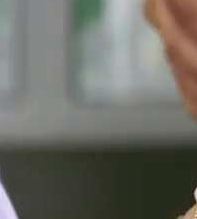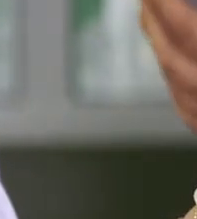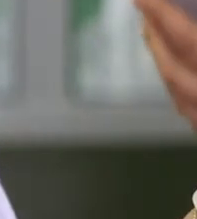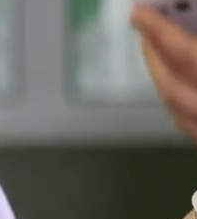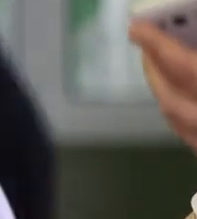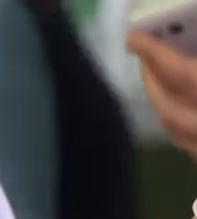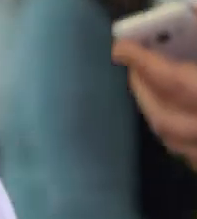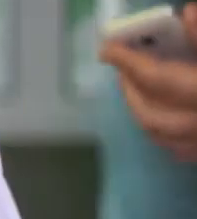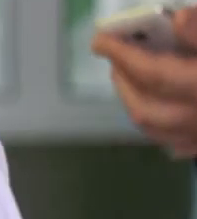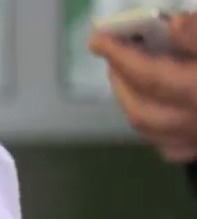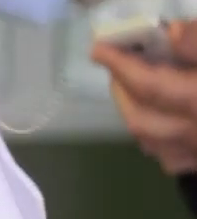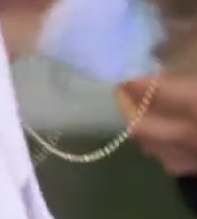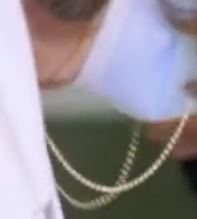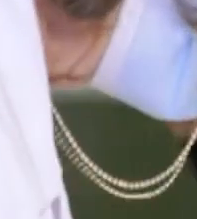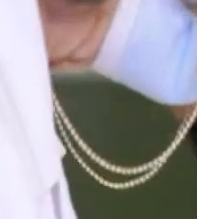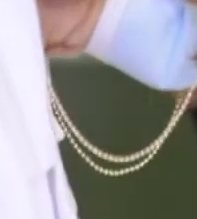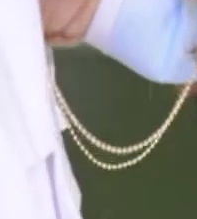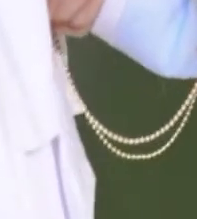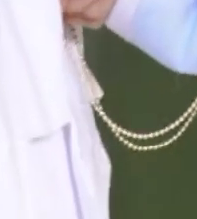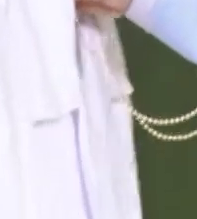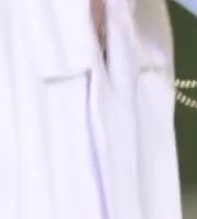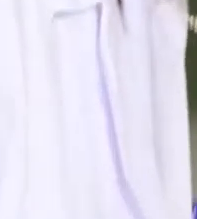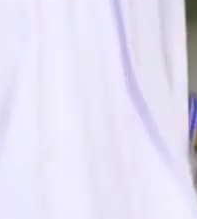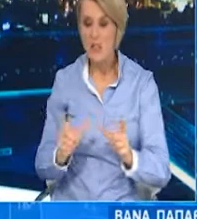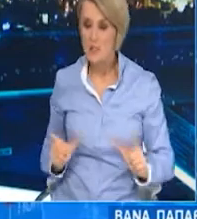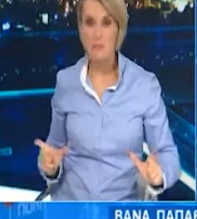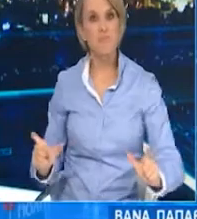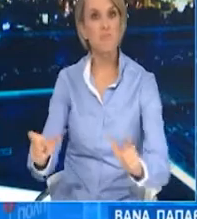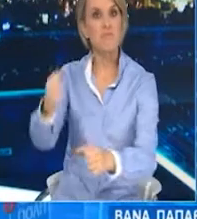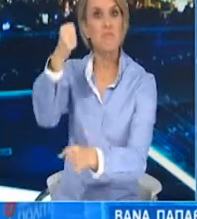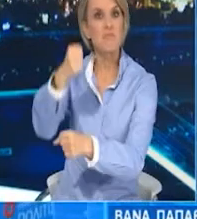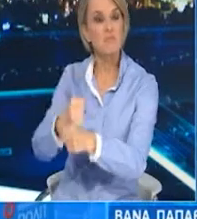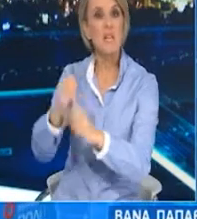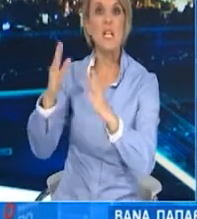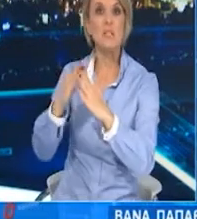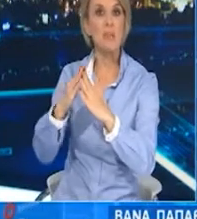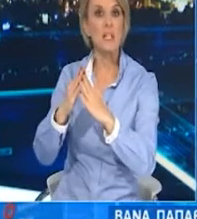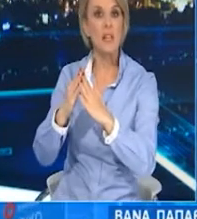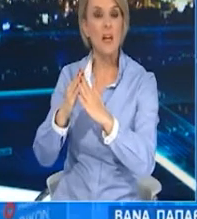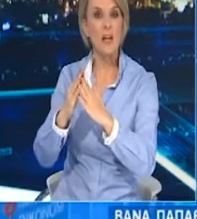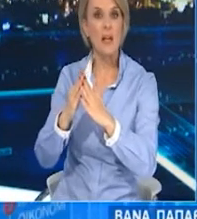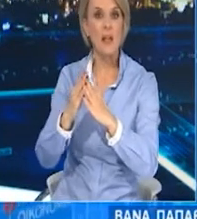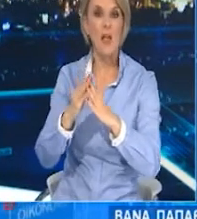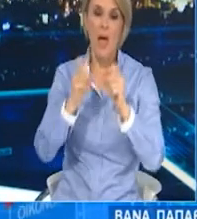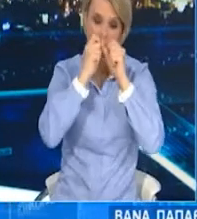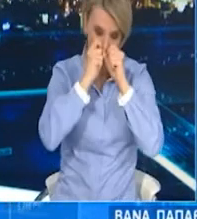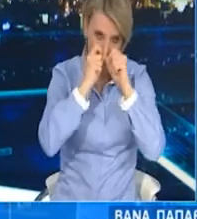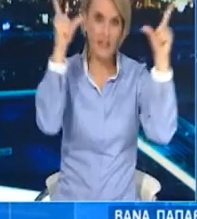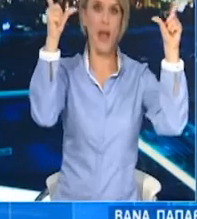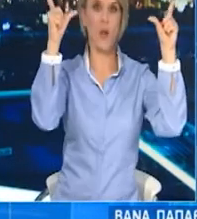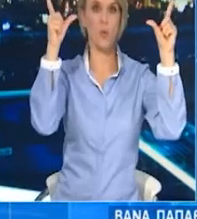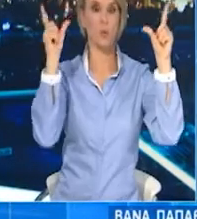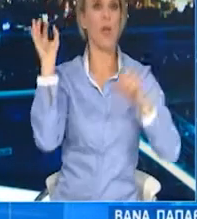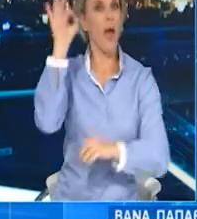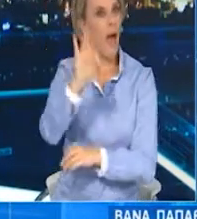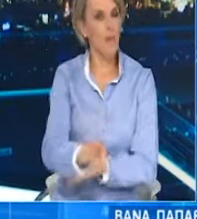Ιατρικής Σχολής του ΕΚΠΑ και μέλος Επιτροπής Εμπειρογνωμόνων Γκίκας Μαγιορκίνης. Και ήρθε επιτέλους η ελπίδα. Ήρθε το εμβόλιο που όλοι